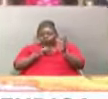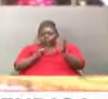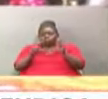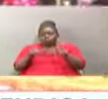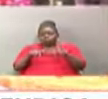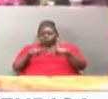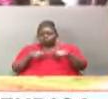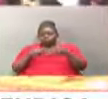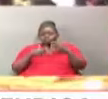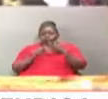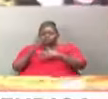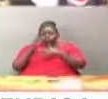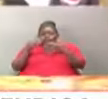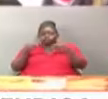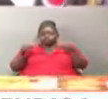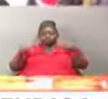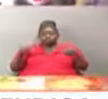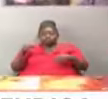bibayambeko okuyita mu nnaku enkolo.